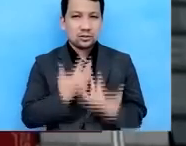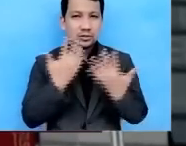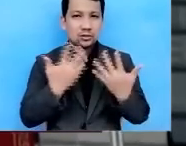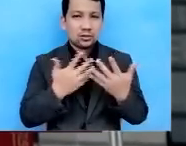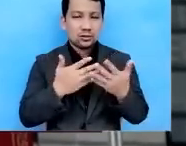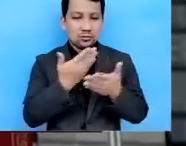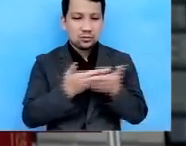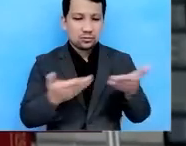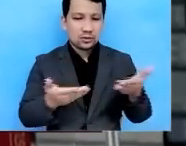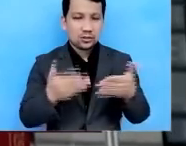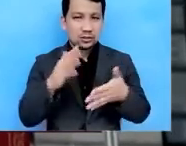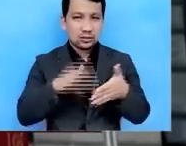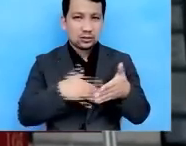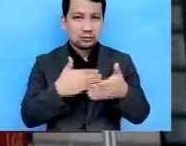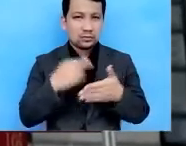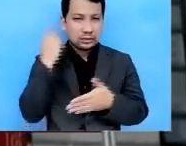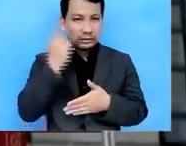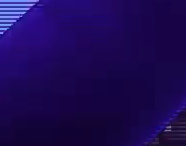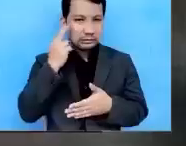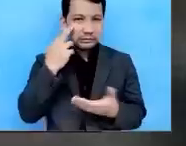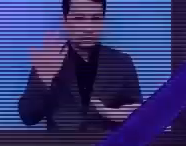ang itinuturong sanhi ng apoy.